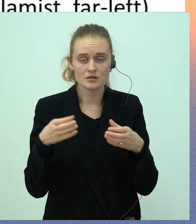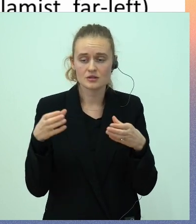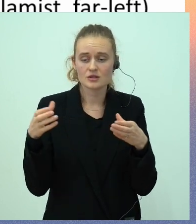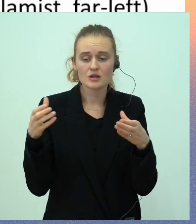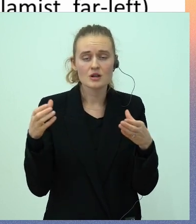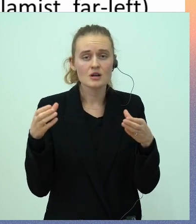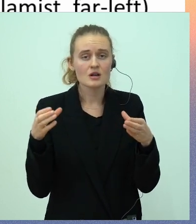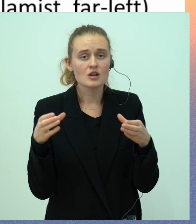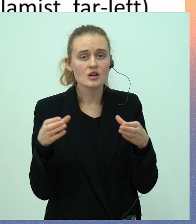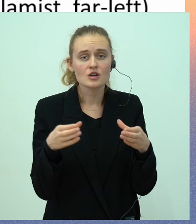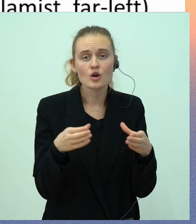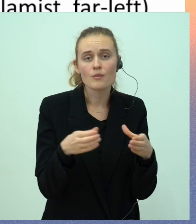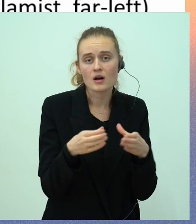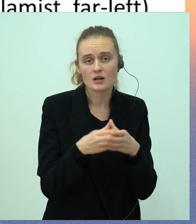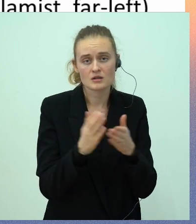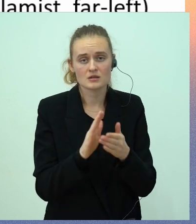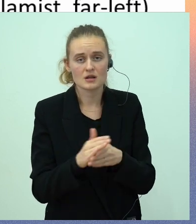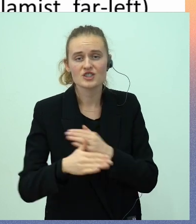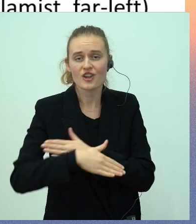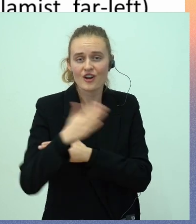neonacių. Kartais